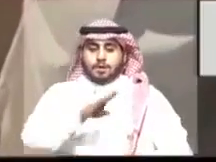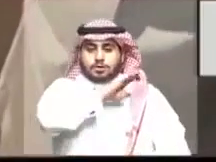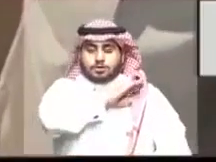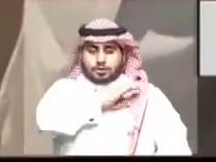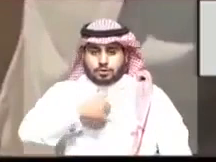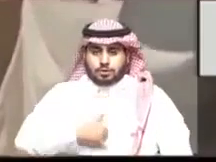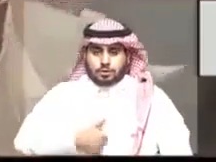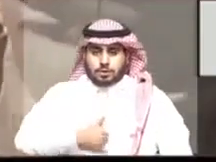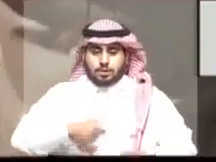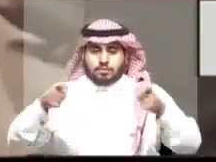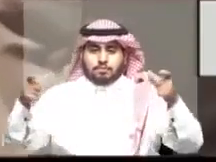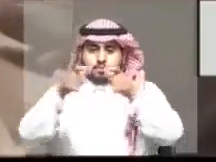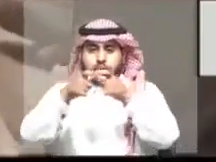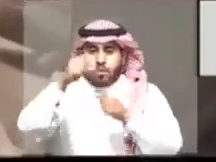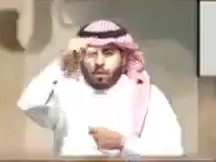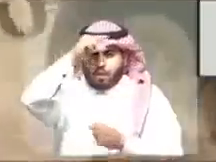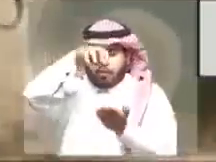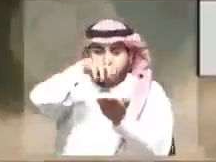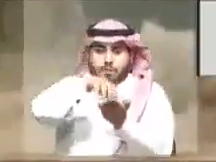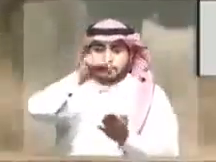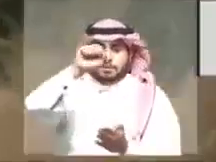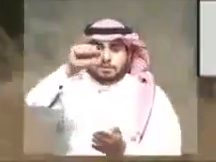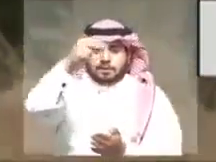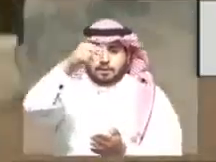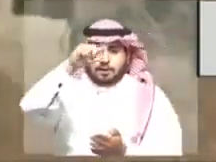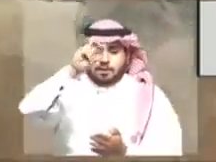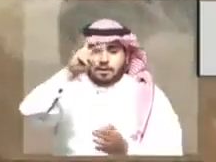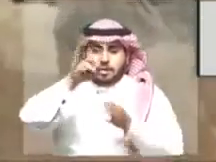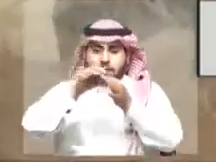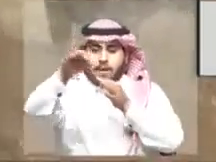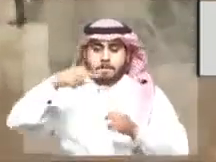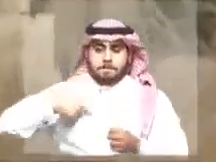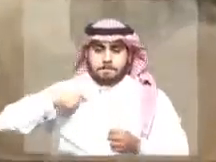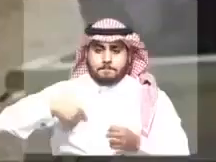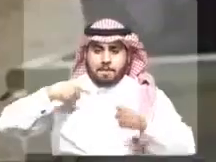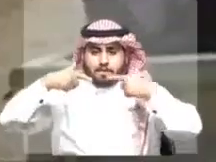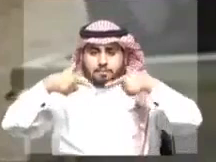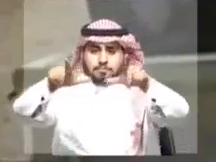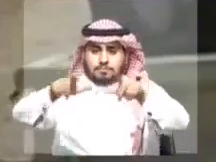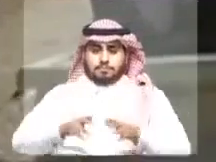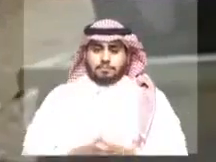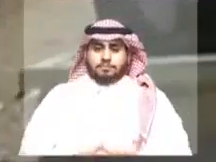الجيش اليمني يحاصر الحوثيين في صعدة ويتقدم في محافظة البيضاء.